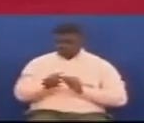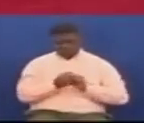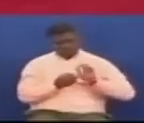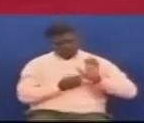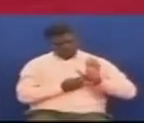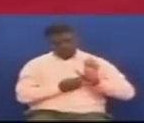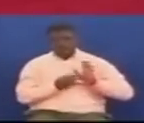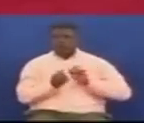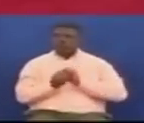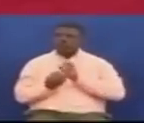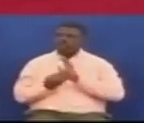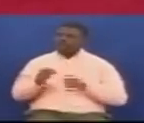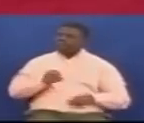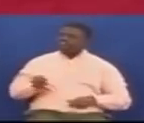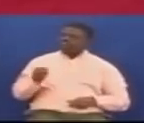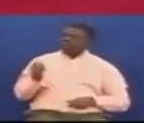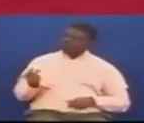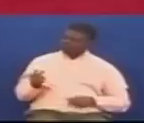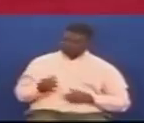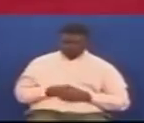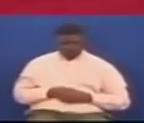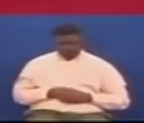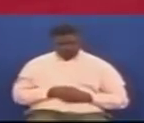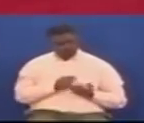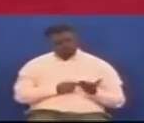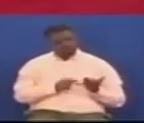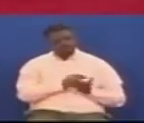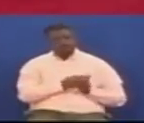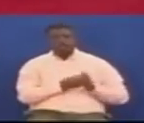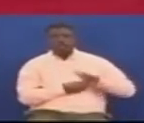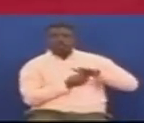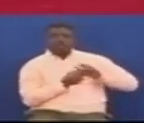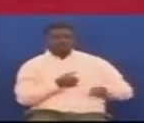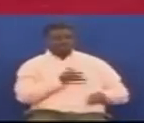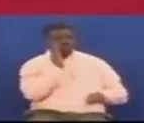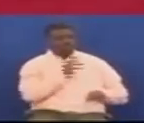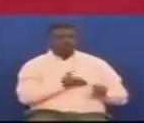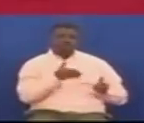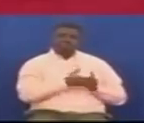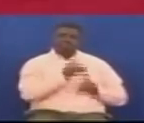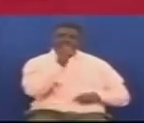2017-18. Riba za dhamana za serikali zilifikia wastani wa